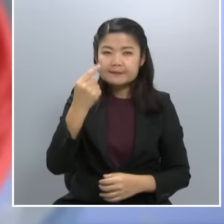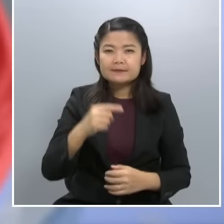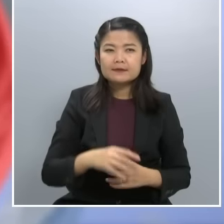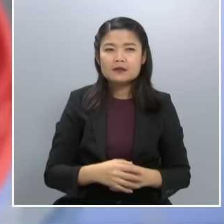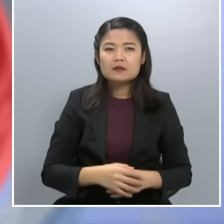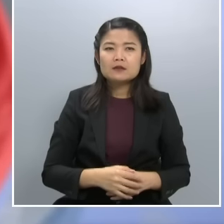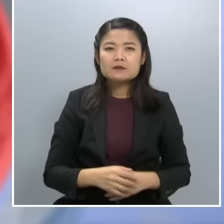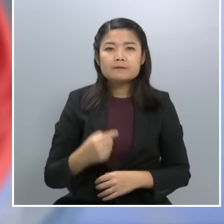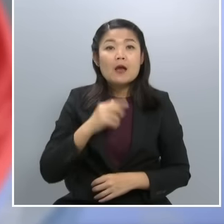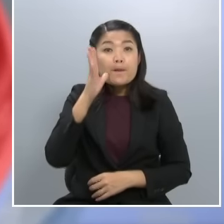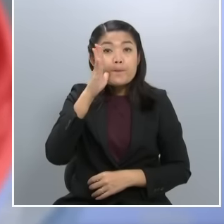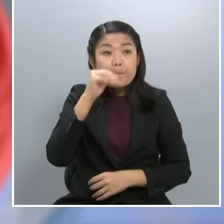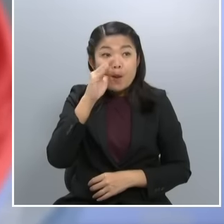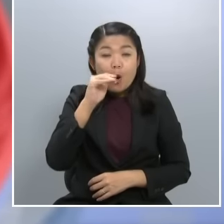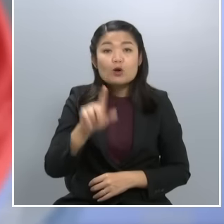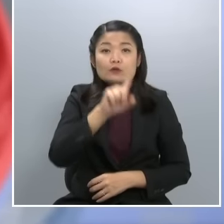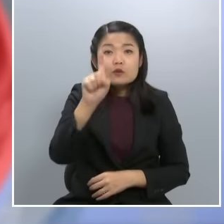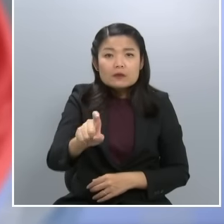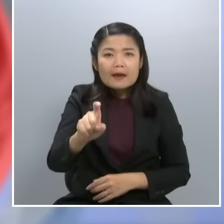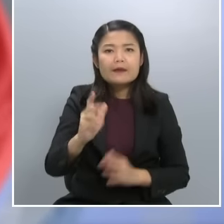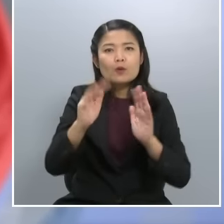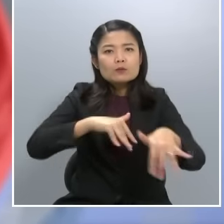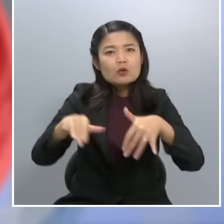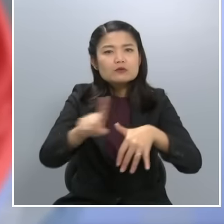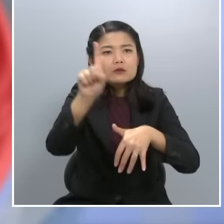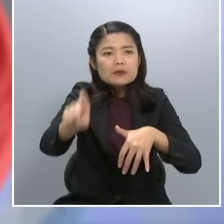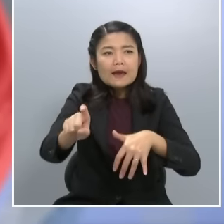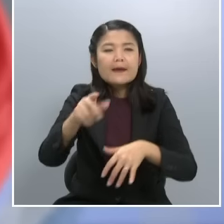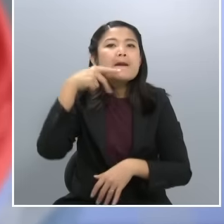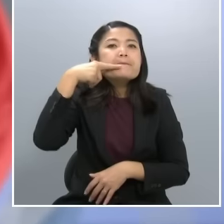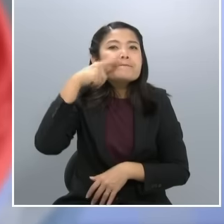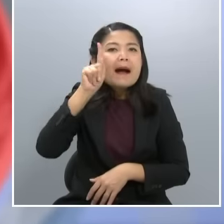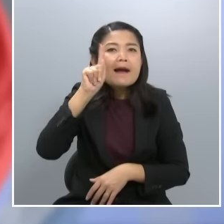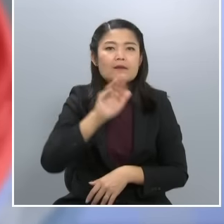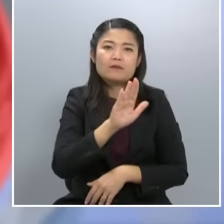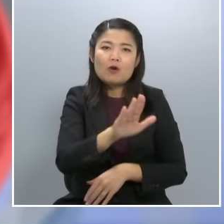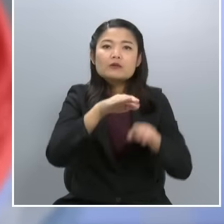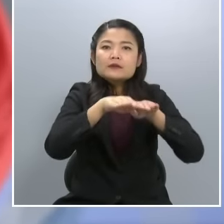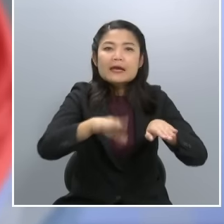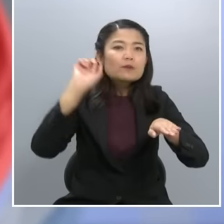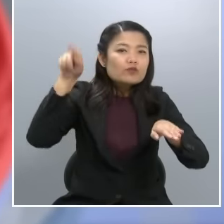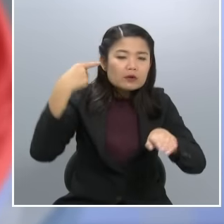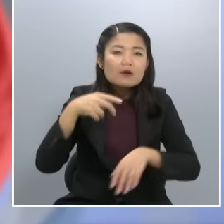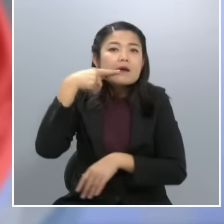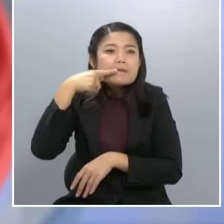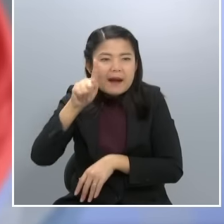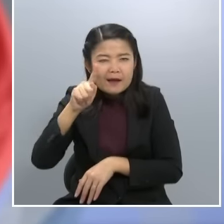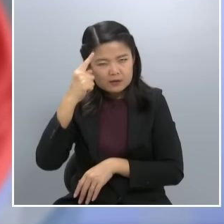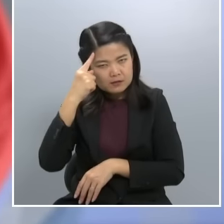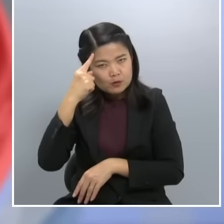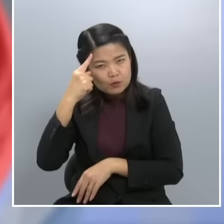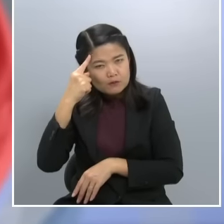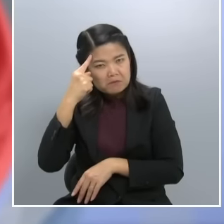สงสัยของคุณพ่อแล้วก็สังคมคือเรื่องราวของคุณป้าของเด็กนะฮะว่าป้าของเด็กเนี่ยไปมีส่วนเกี่ยวข้อง